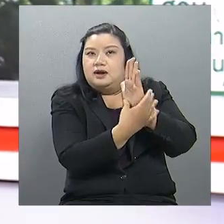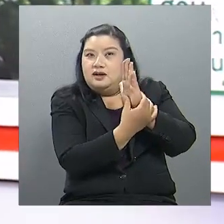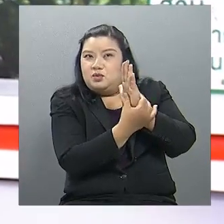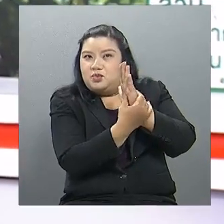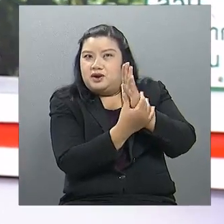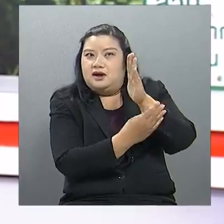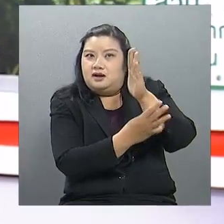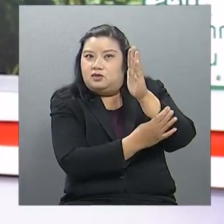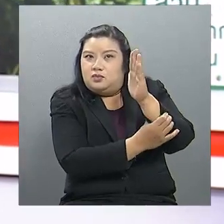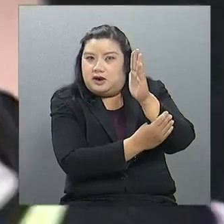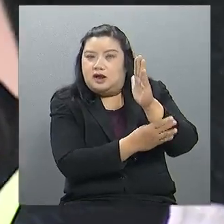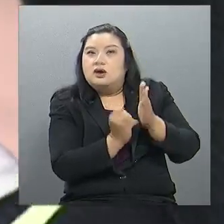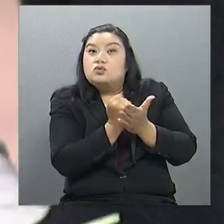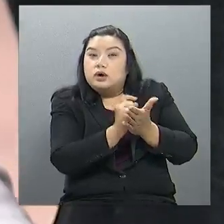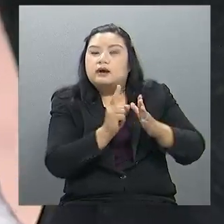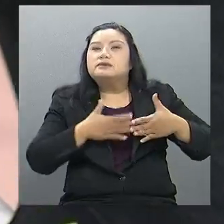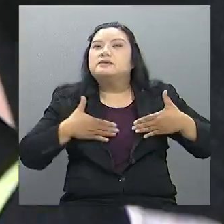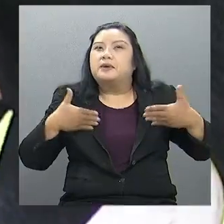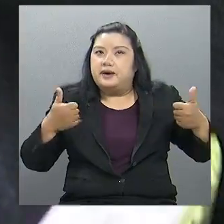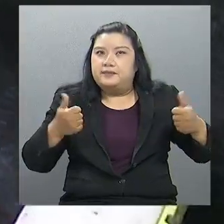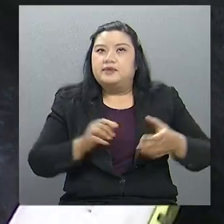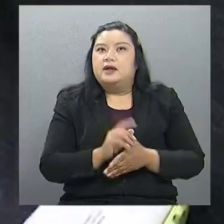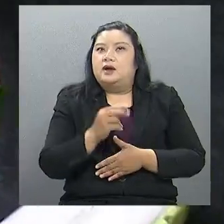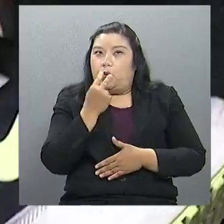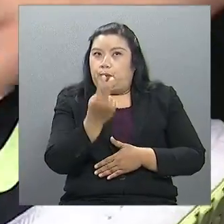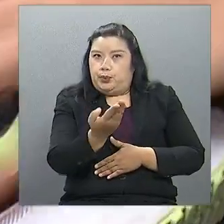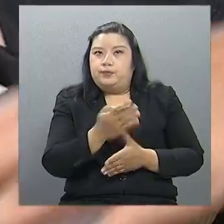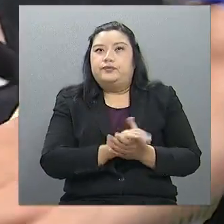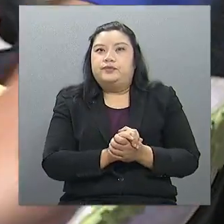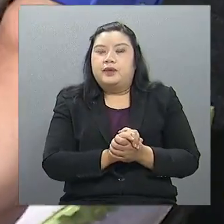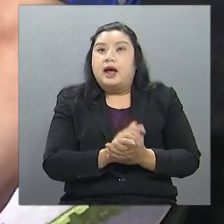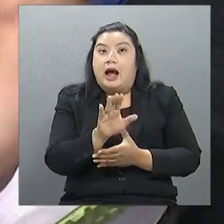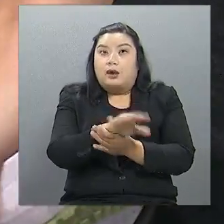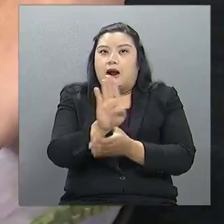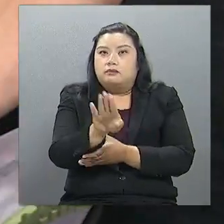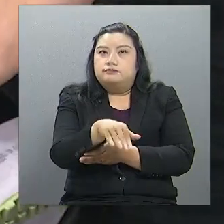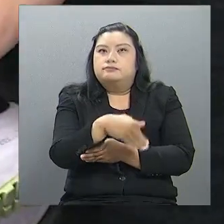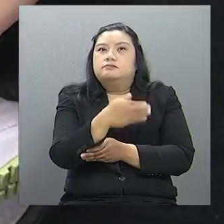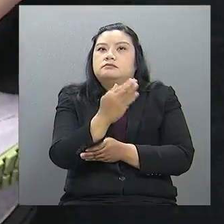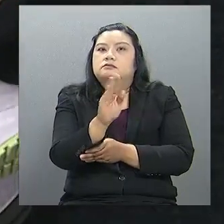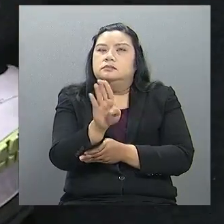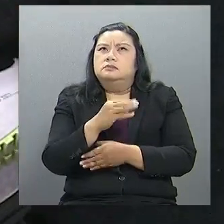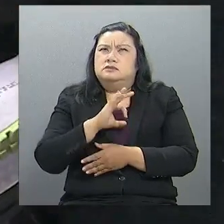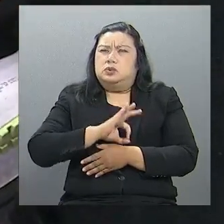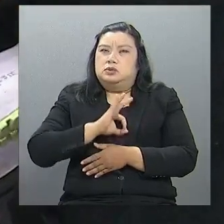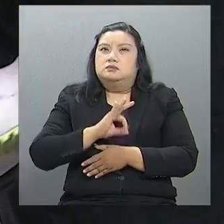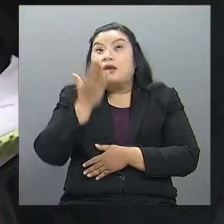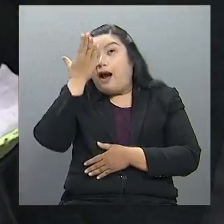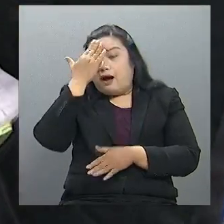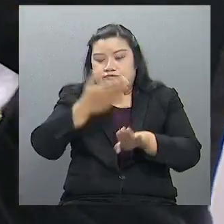็หfirot